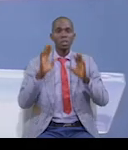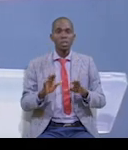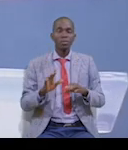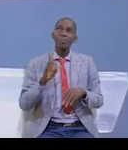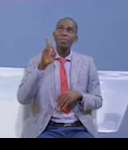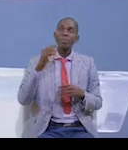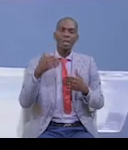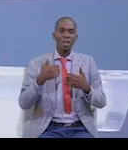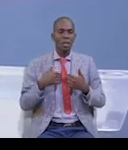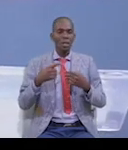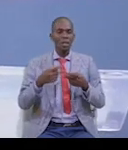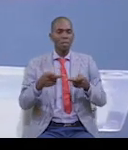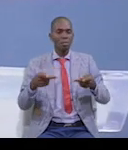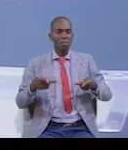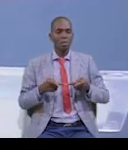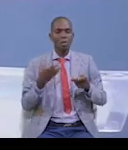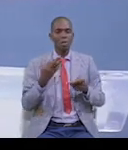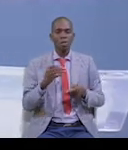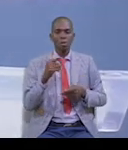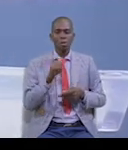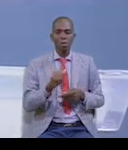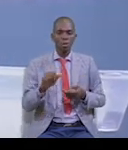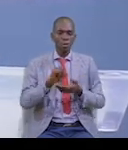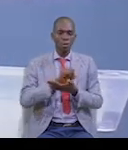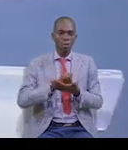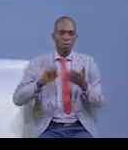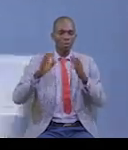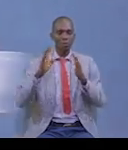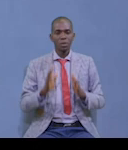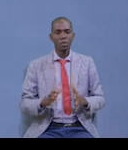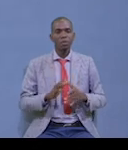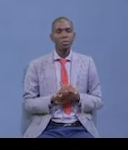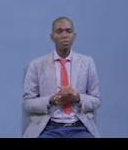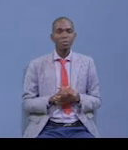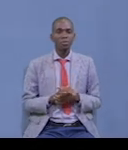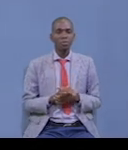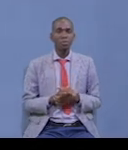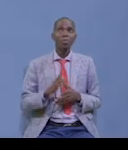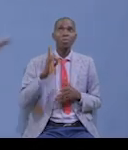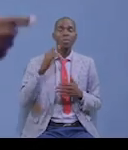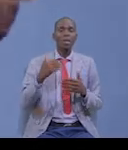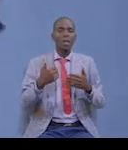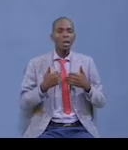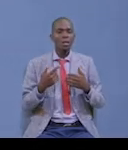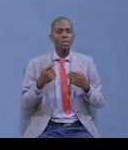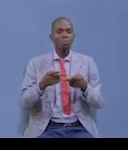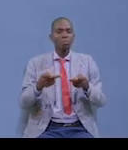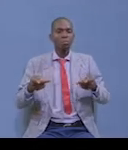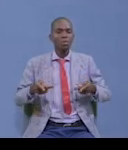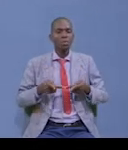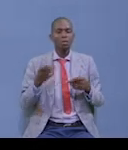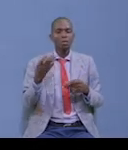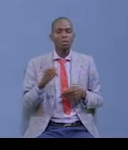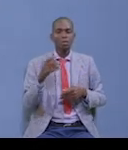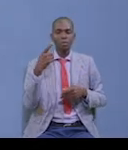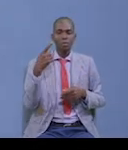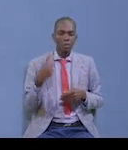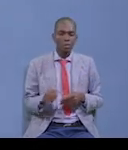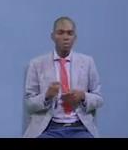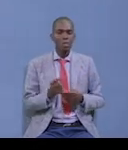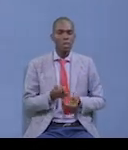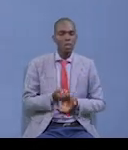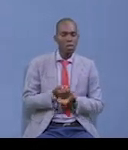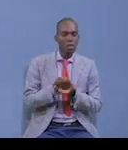the office of the sanctifier. ఆయన పరిశుద్ధపరచు కార్యాలయం తీసుకుంటారు. He has the office of the enabler.